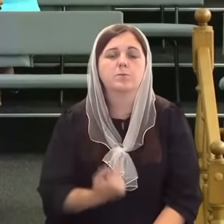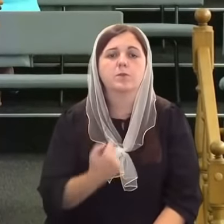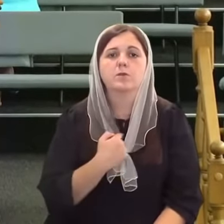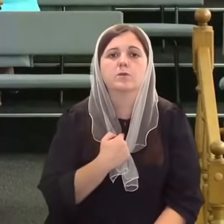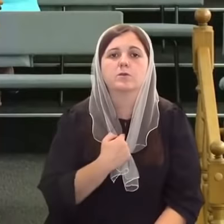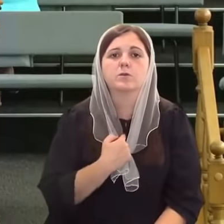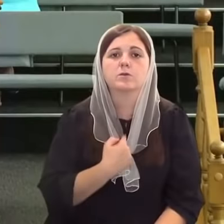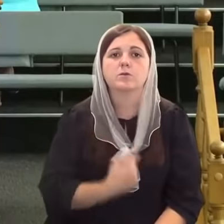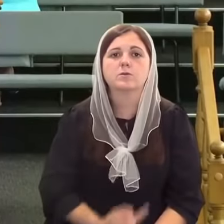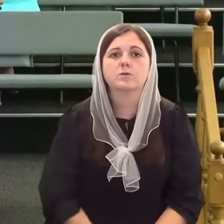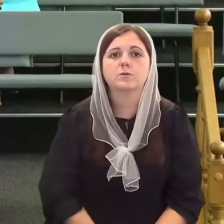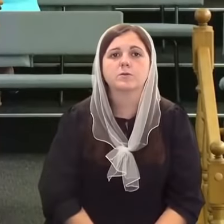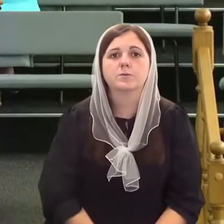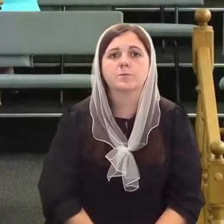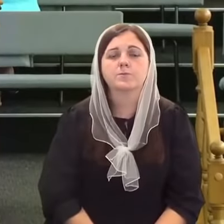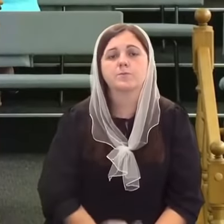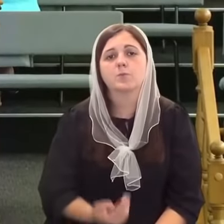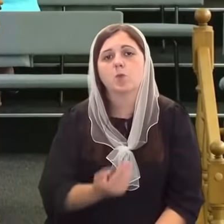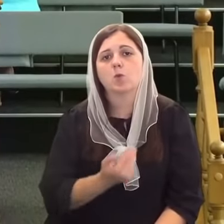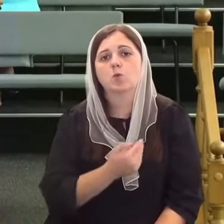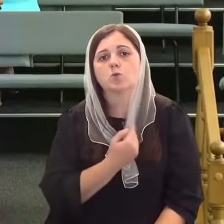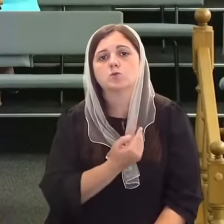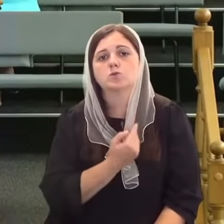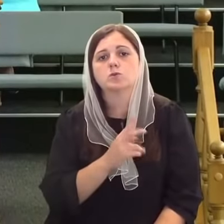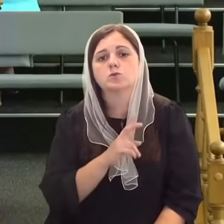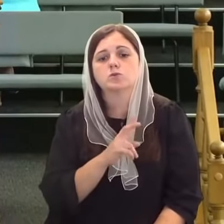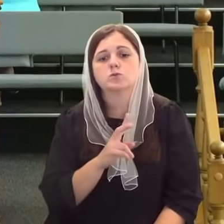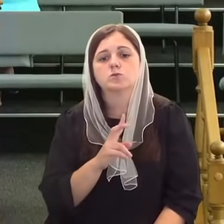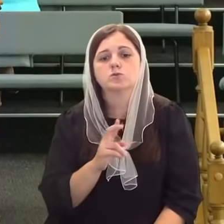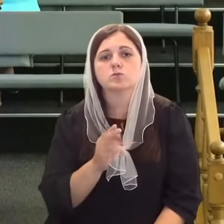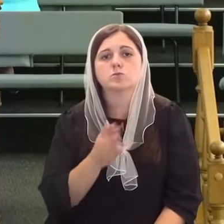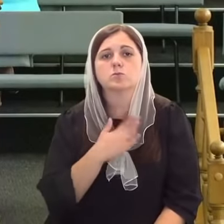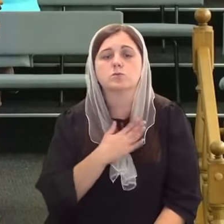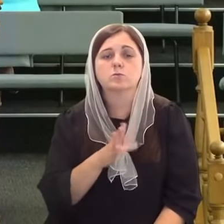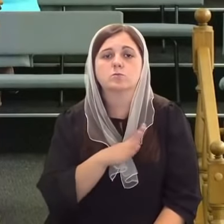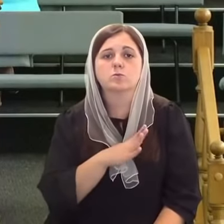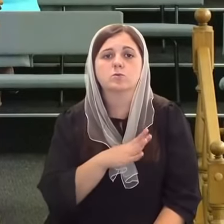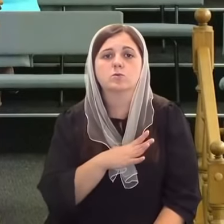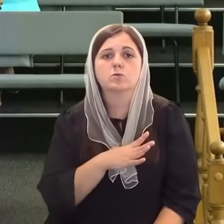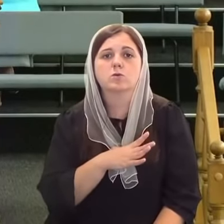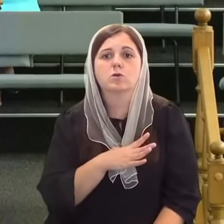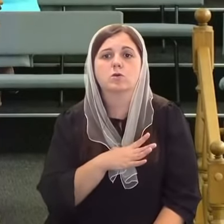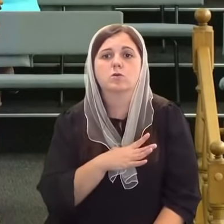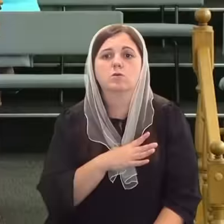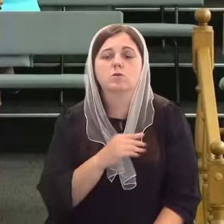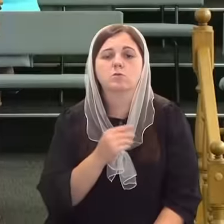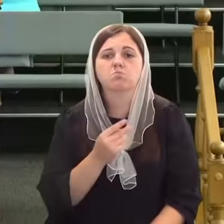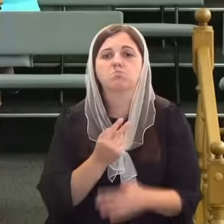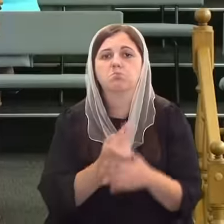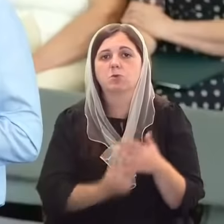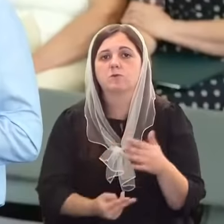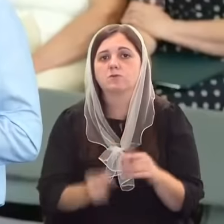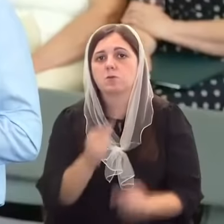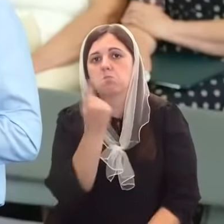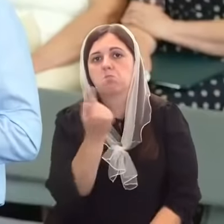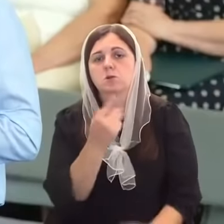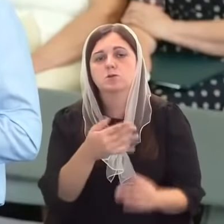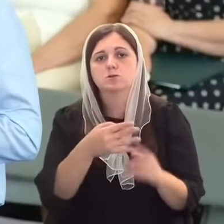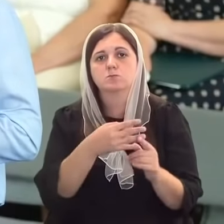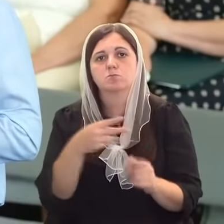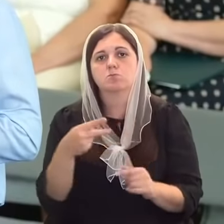Я, скажу вам честно, мне хотелось, чтобы у меня была какая-то кнопочка, чтобы я провалился сразу на первый этаж.